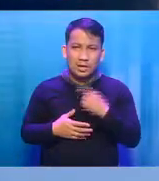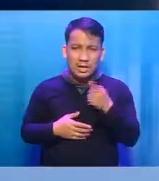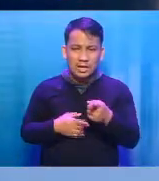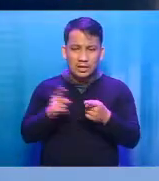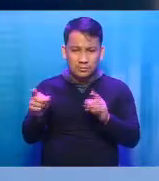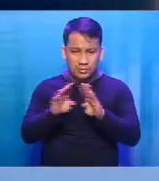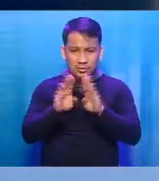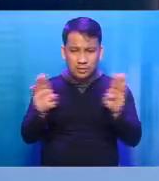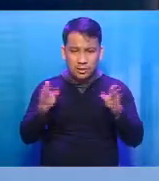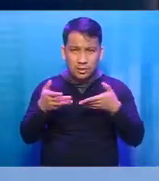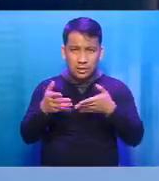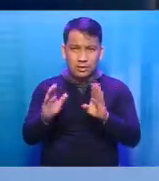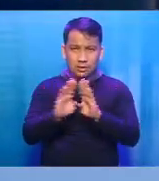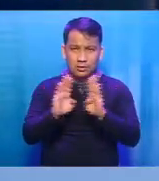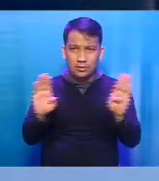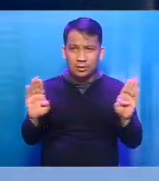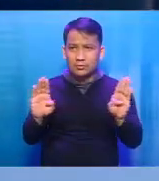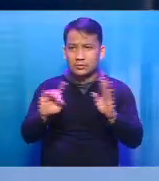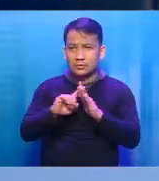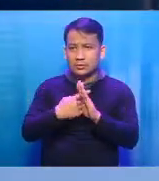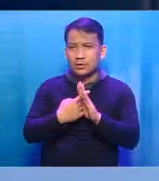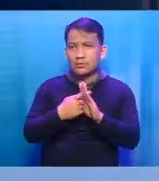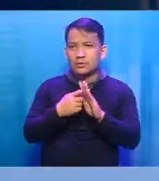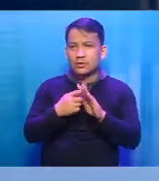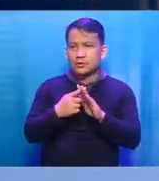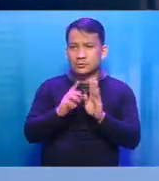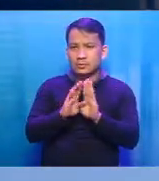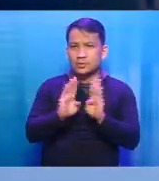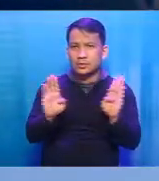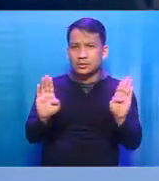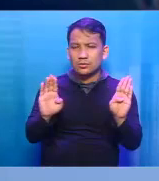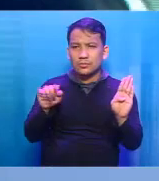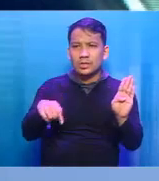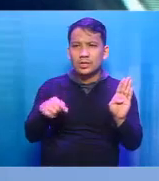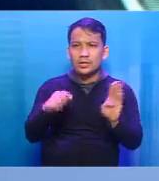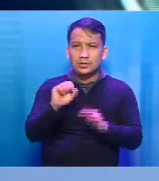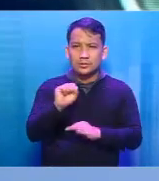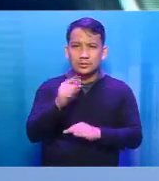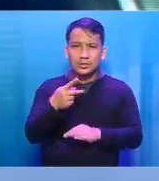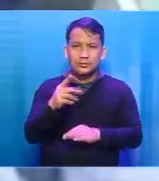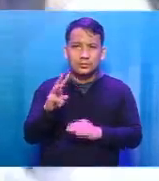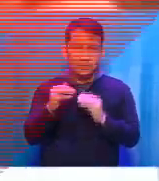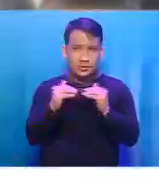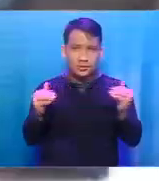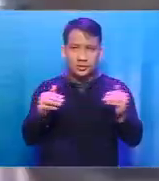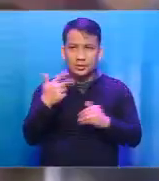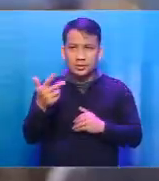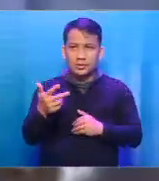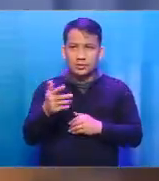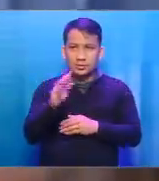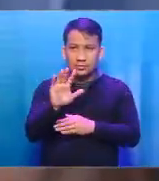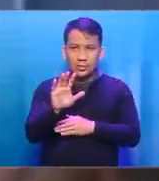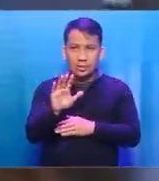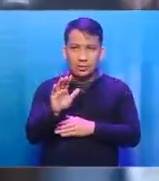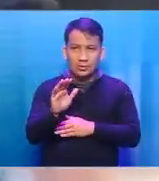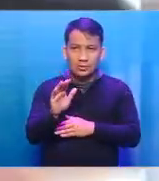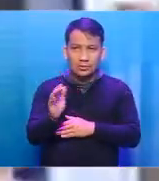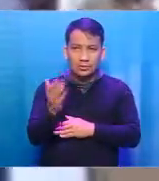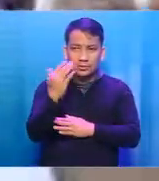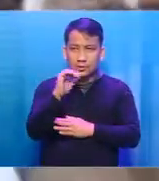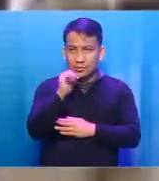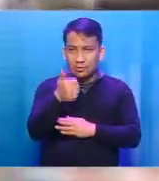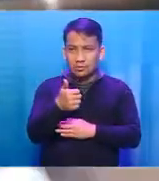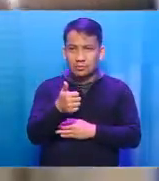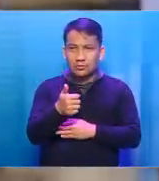Pinasinayaan na ni Pangulong Rodrigo Duterte ang pagbubukas ng Skyway Stage 3. Simula po alas 5 ng madaling araw